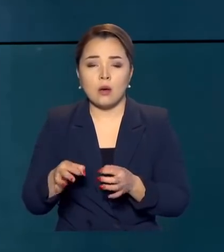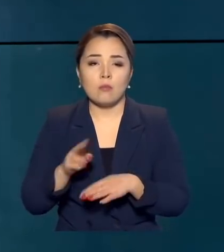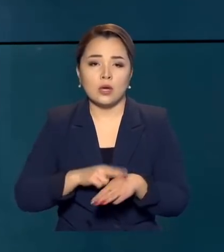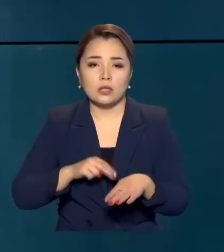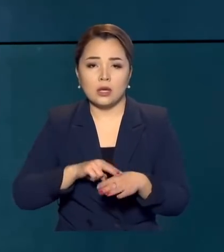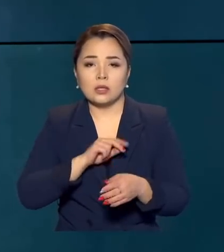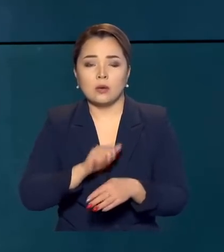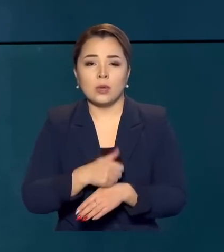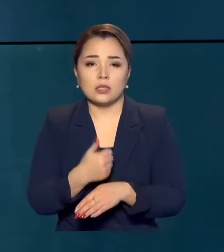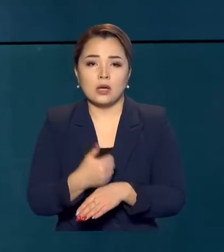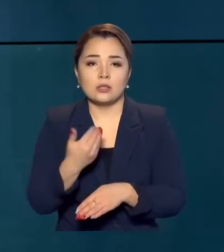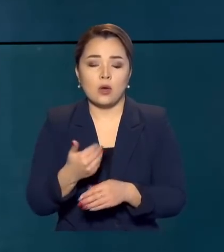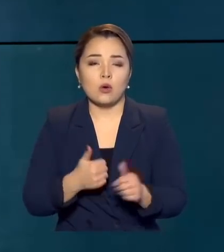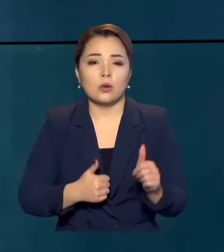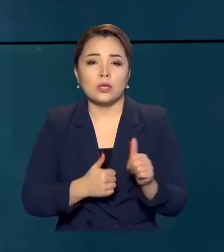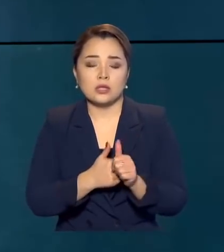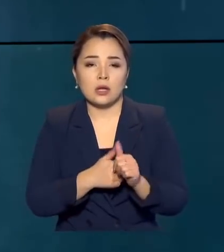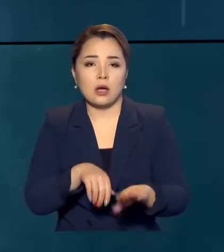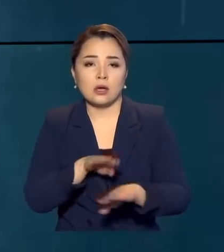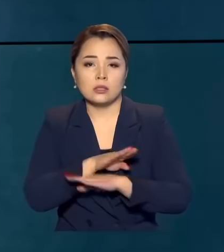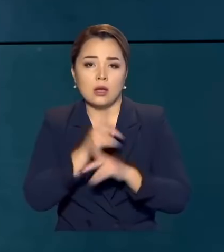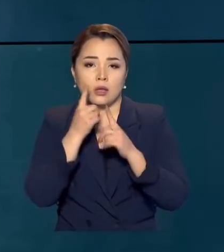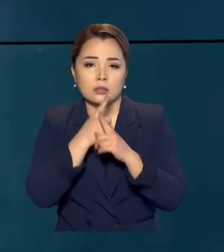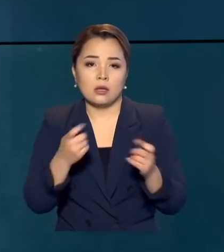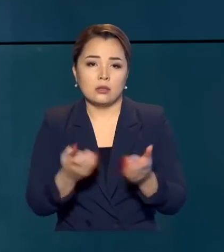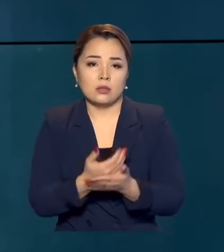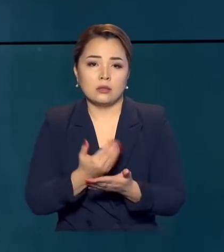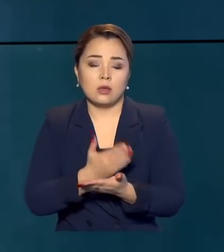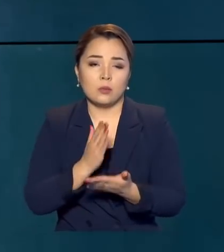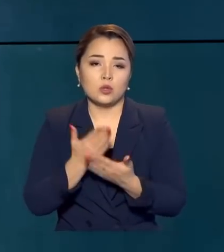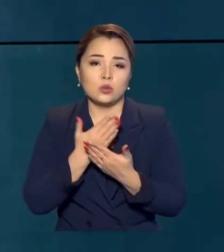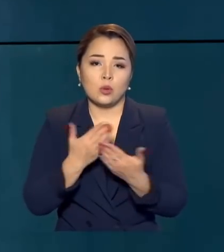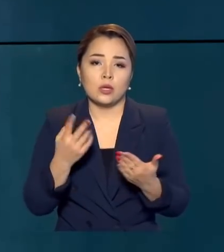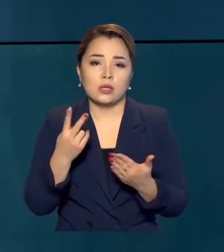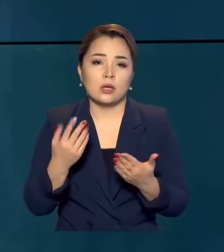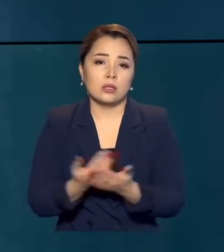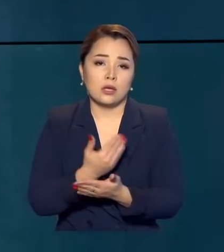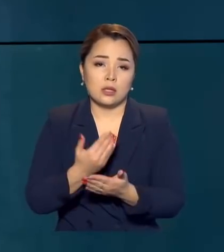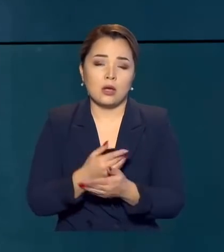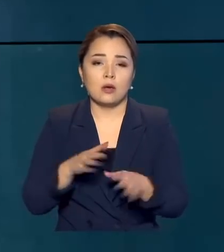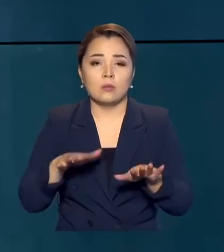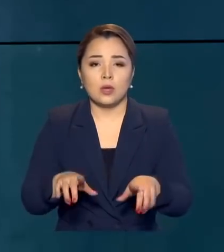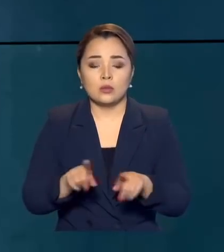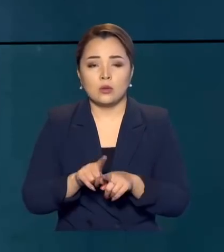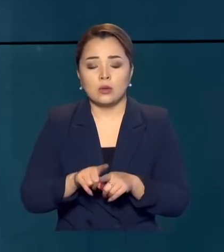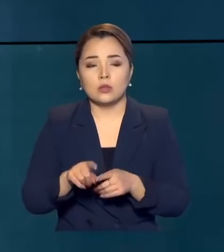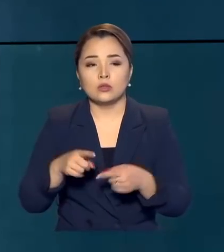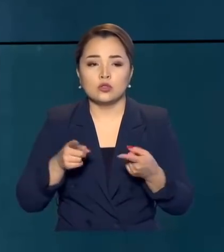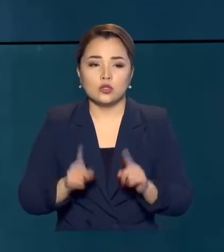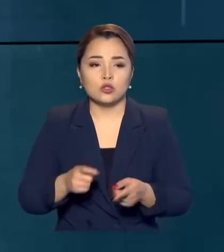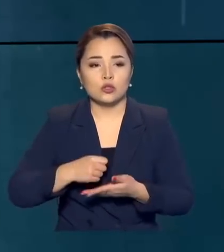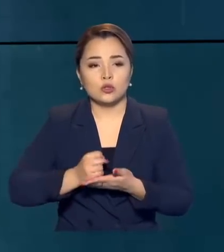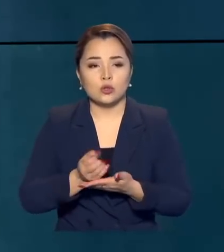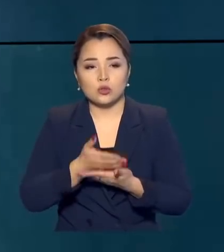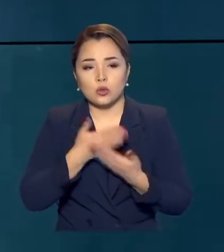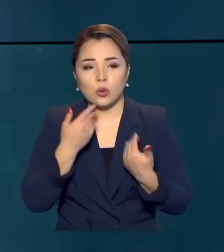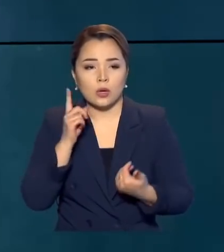басқармасы басшысының орынбасары қайтыс болды деген ақпарат тарап жатыр. Соңғы 2 деректі ресми органдар әзірге растаған жоқ.